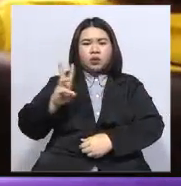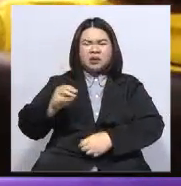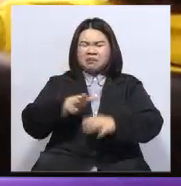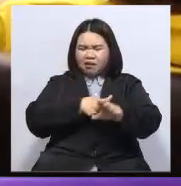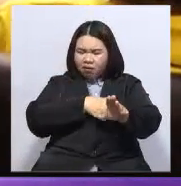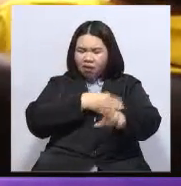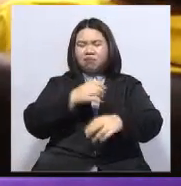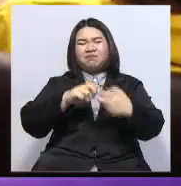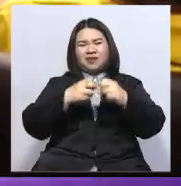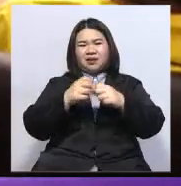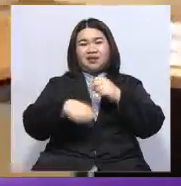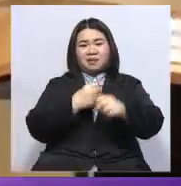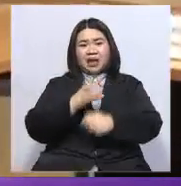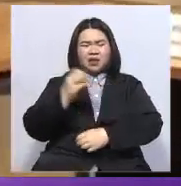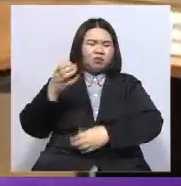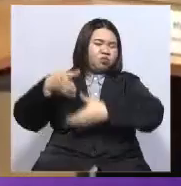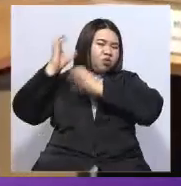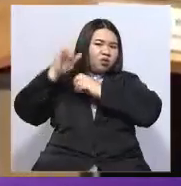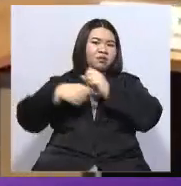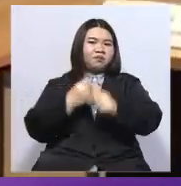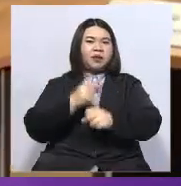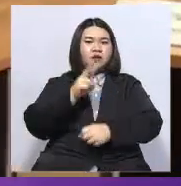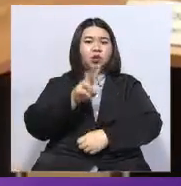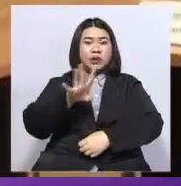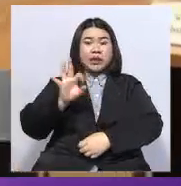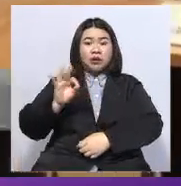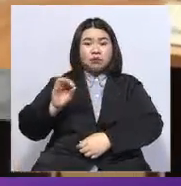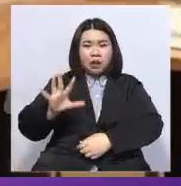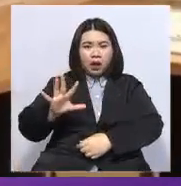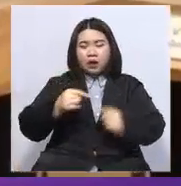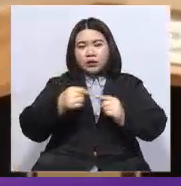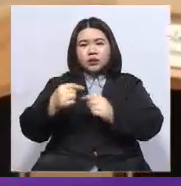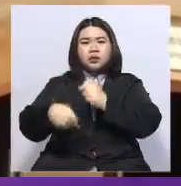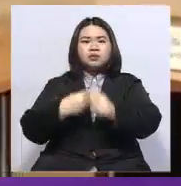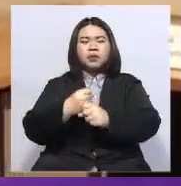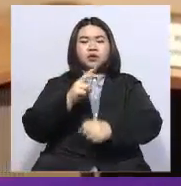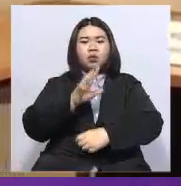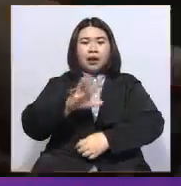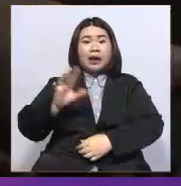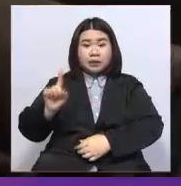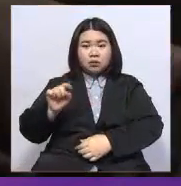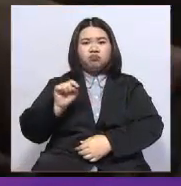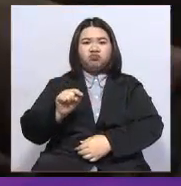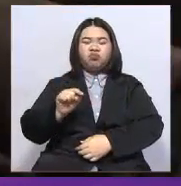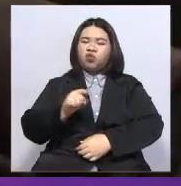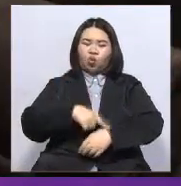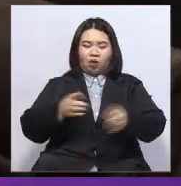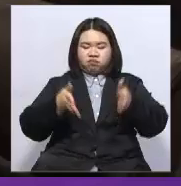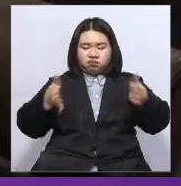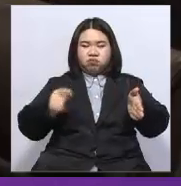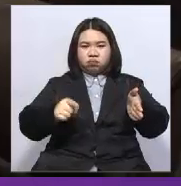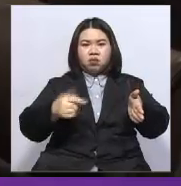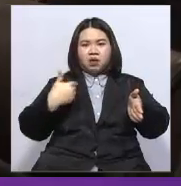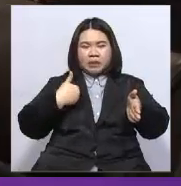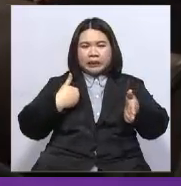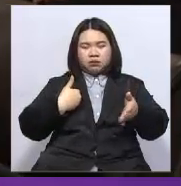ากว่า50ปีย้อนไปก็คือตั้งแต่ปี2495จนถึงปี2551เนี่ยนะคะช่วงเวลานี้เนี่ยมี